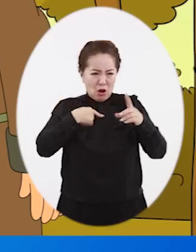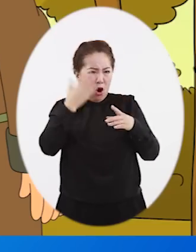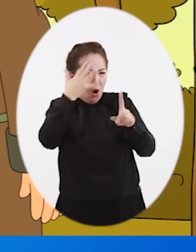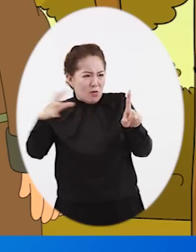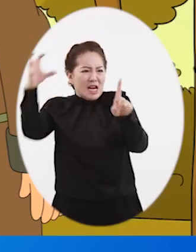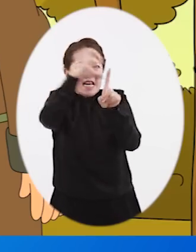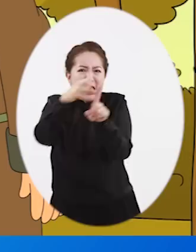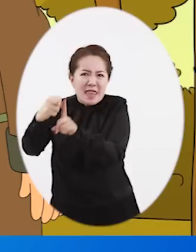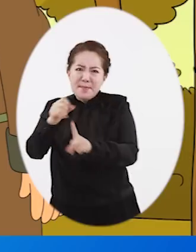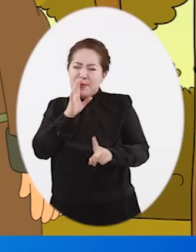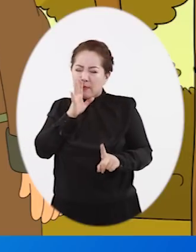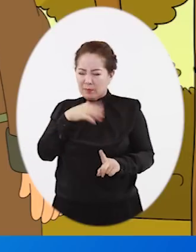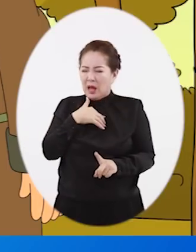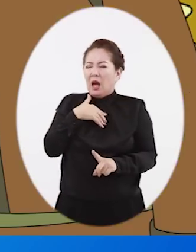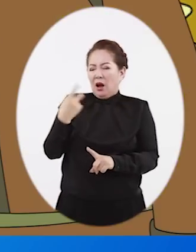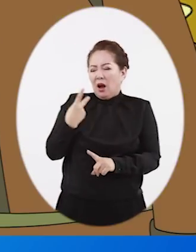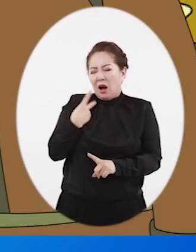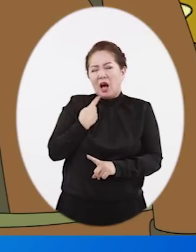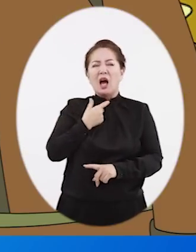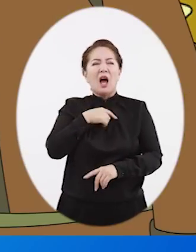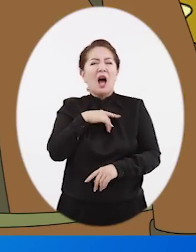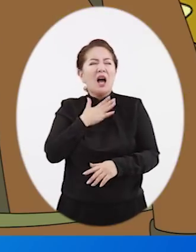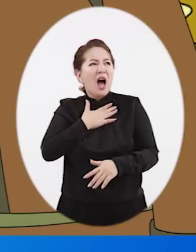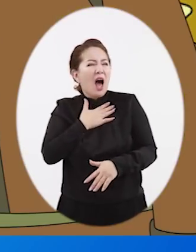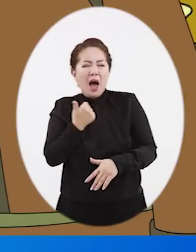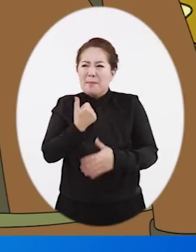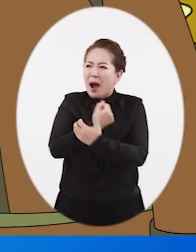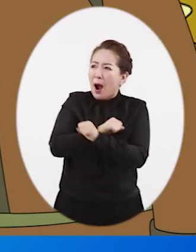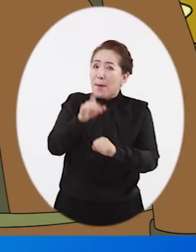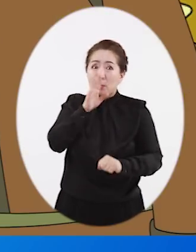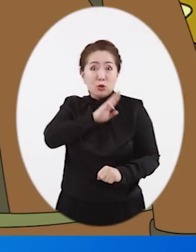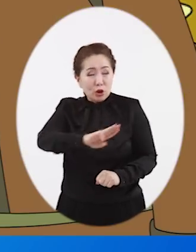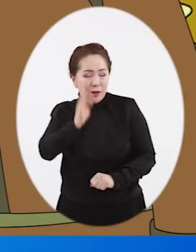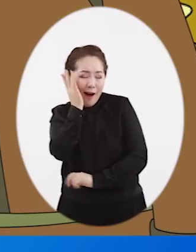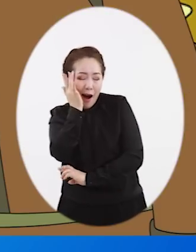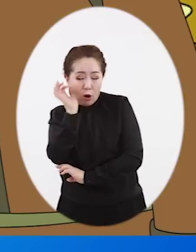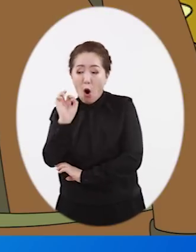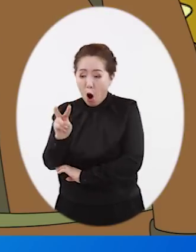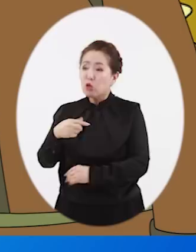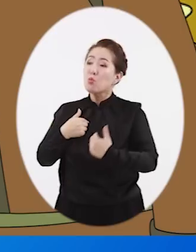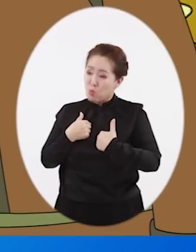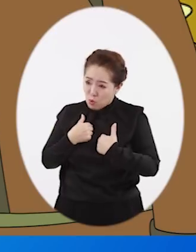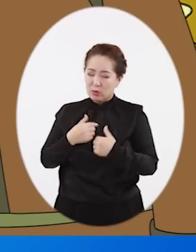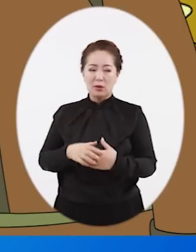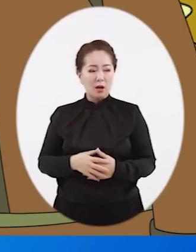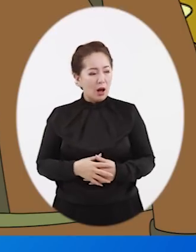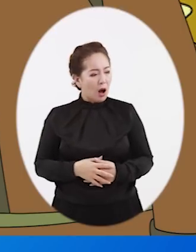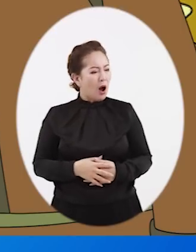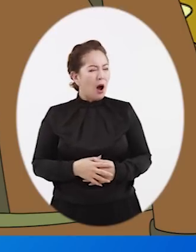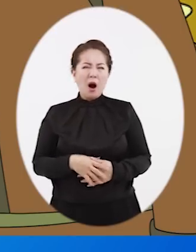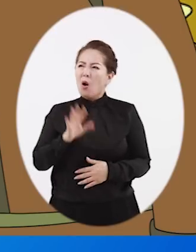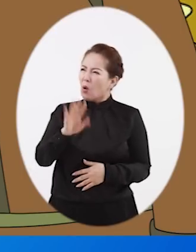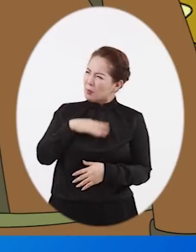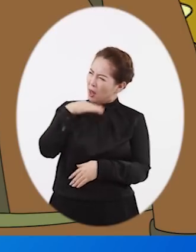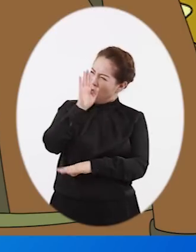дээ хүүхдүүд минь сайнтай ч шилтэй. Уулын бар өвгөнийг мань итэн гээд байгаа юм. Тэгээд л мө өвөө эмээ хоёр